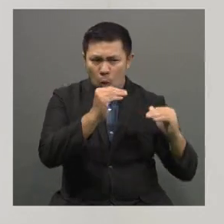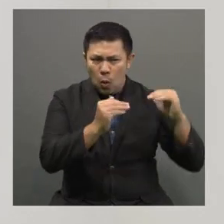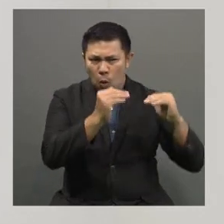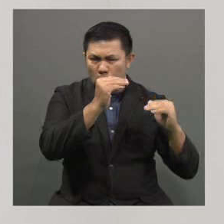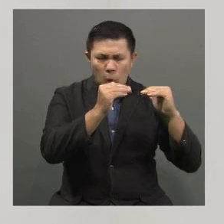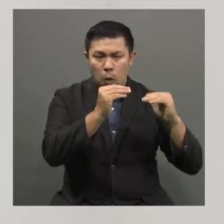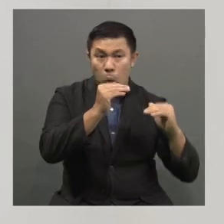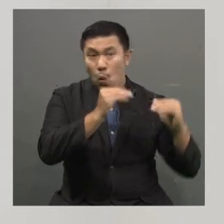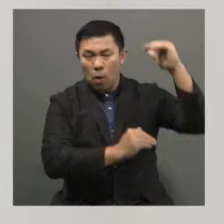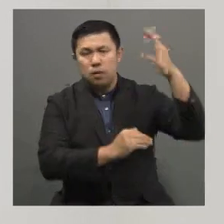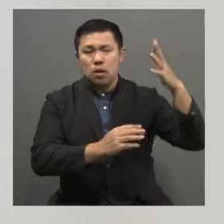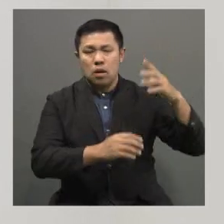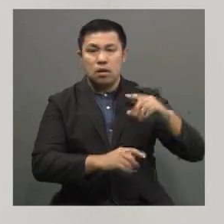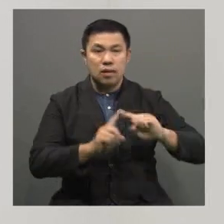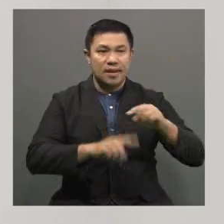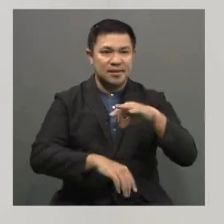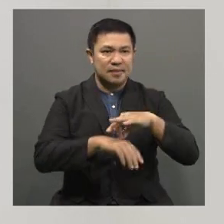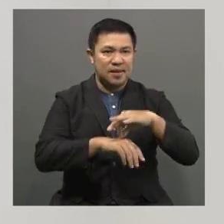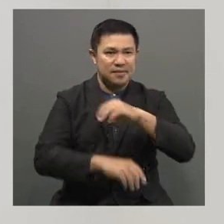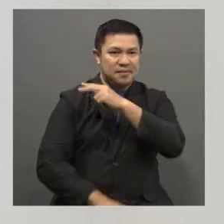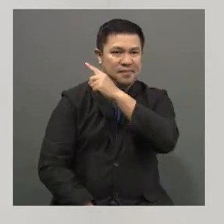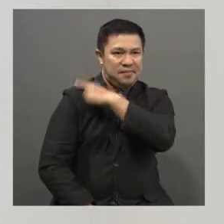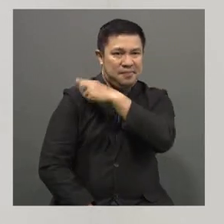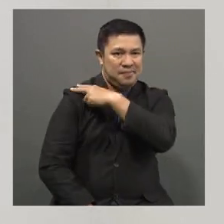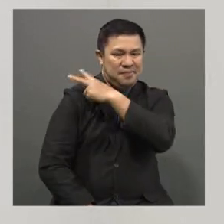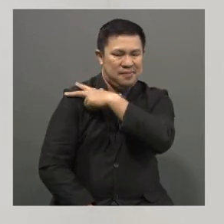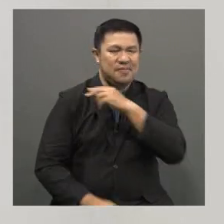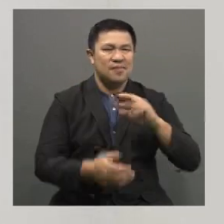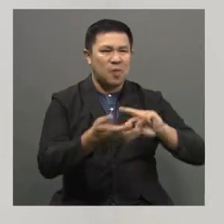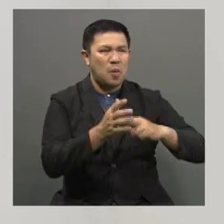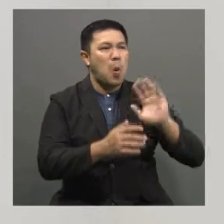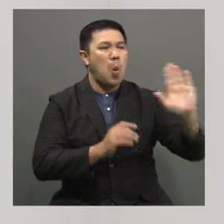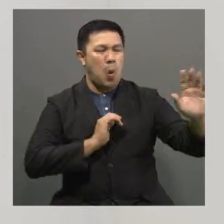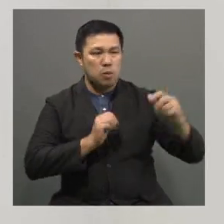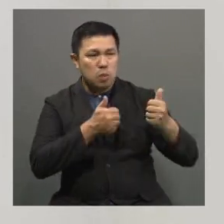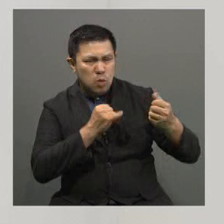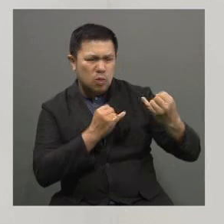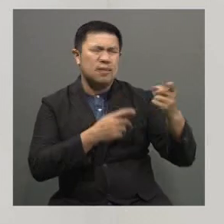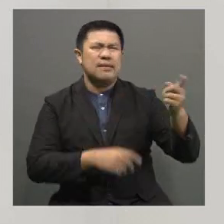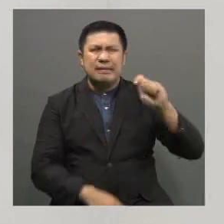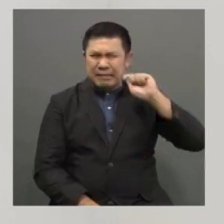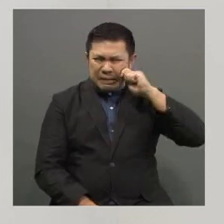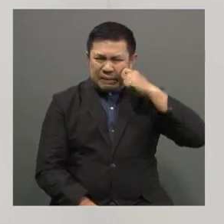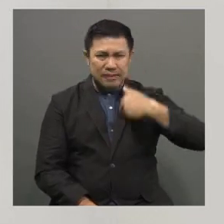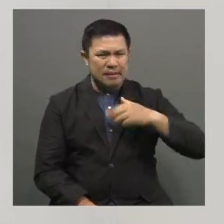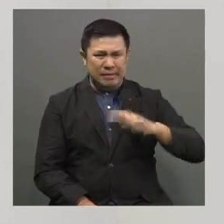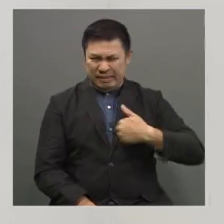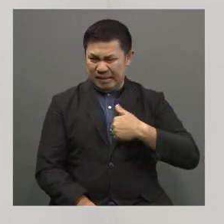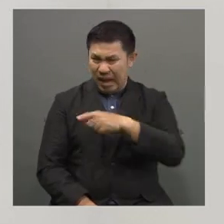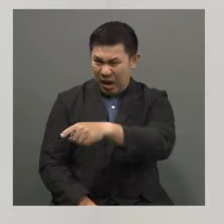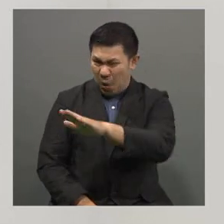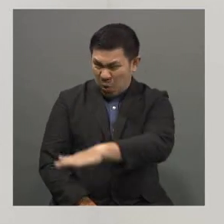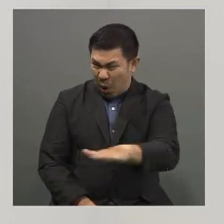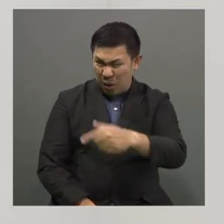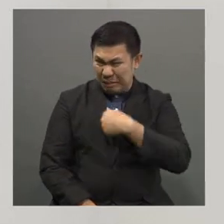ใช่ยศเป็นเรื่องของบุญวาสนาเพราั้นท่านอย่าไปอิจฉาเลยนะครับผมนี่ไม่เคยอิจฉาน้องๆ